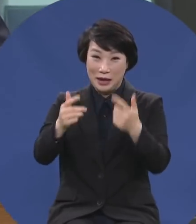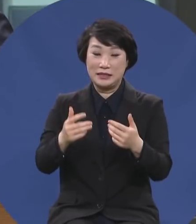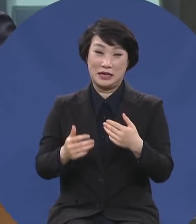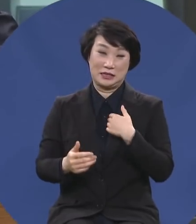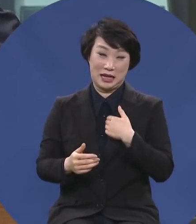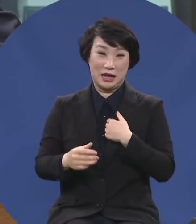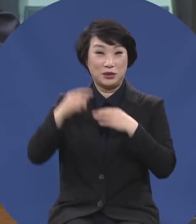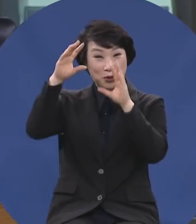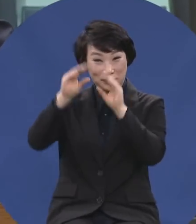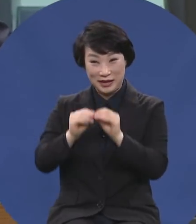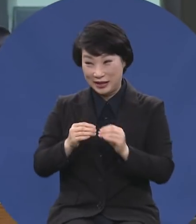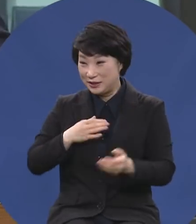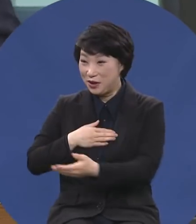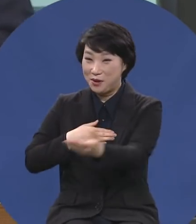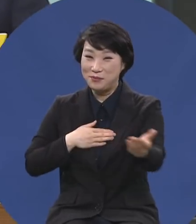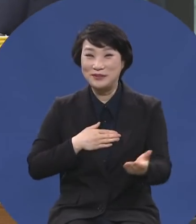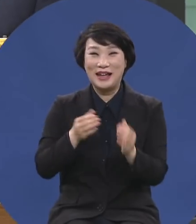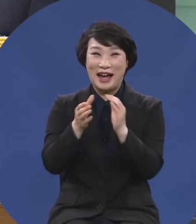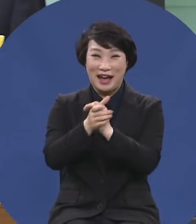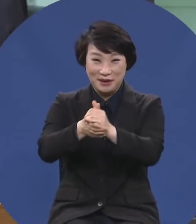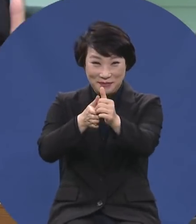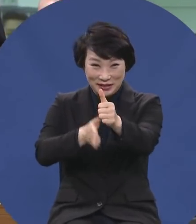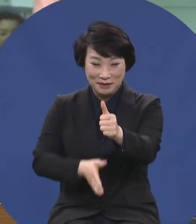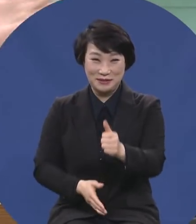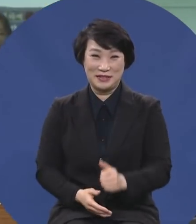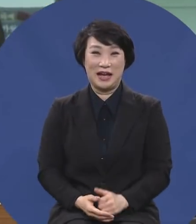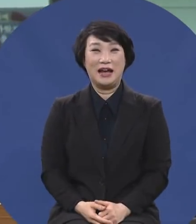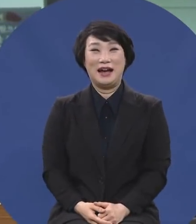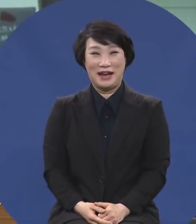확실하게 동의하시는 분 아멘 합시다.